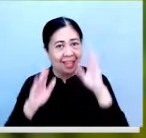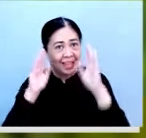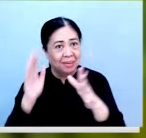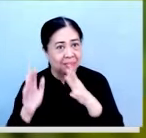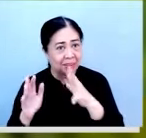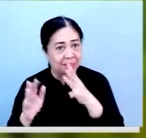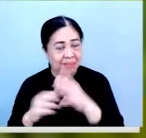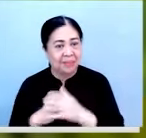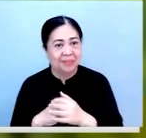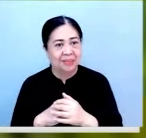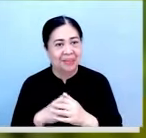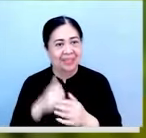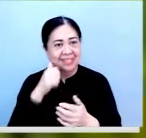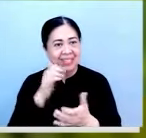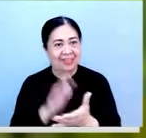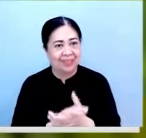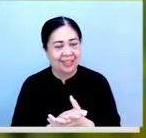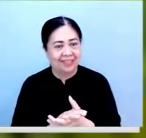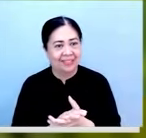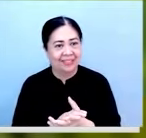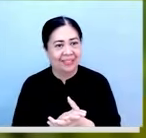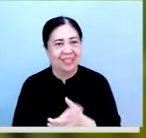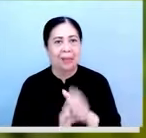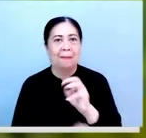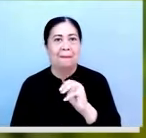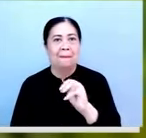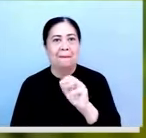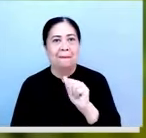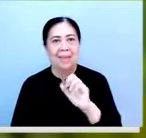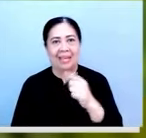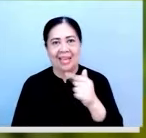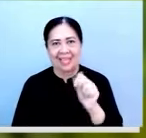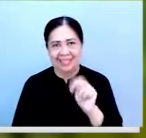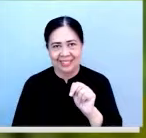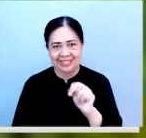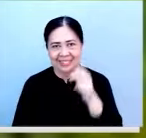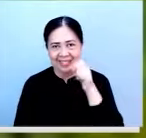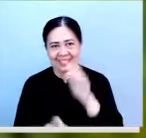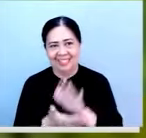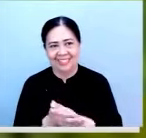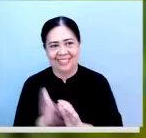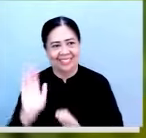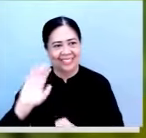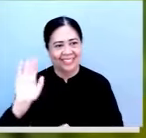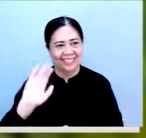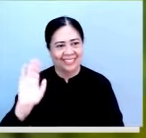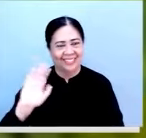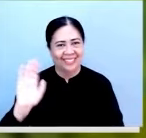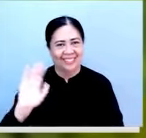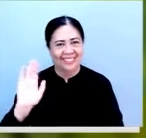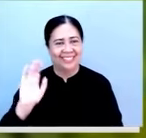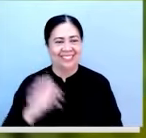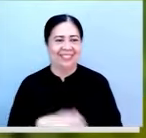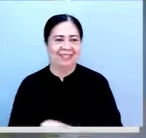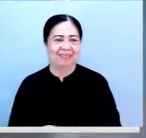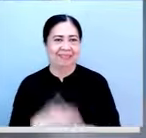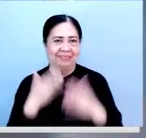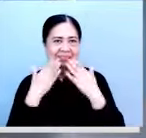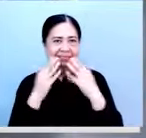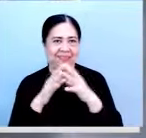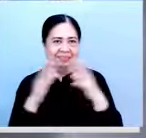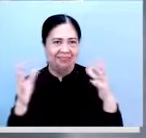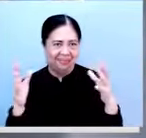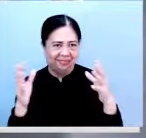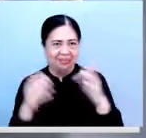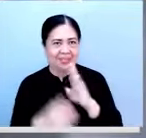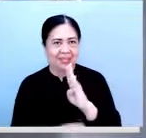ano? Saka, yes, si Mia ba? Megan. Megan. Hi, Megan. Mia. Alright. Maraming salamat. Billy